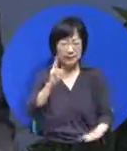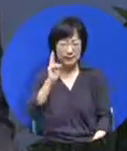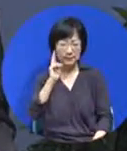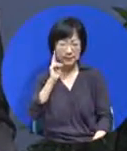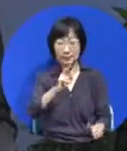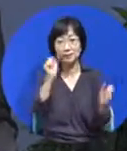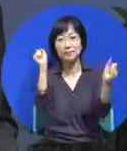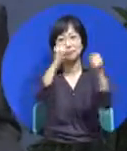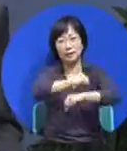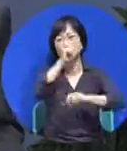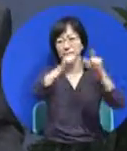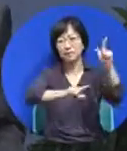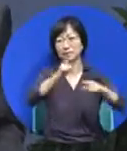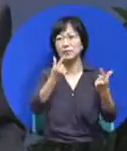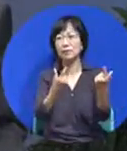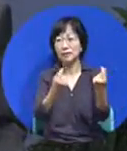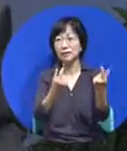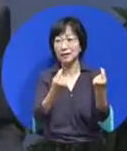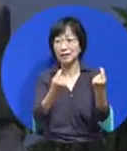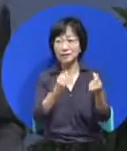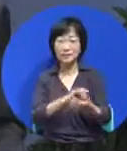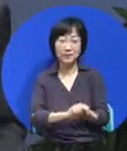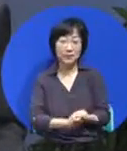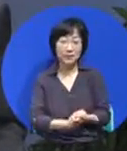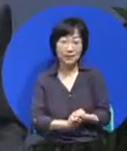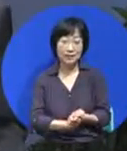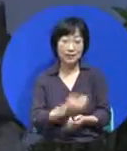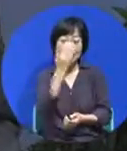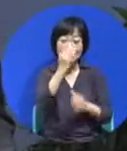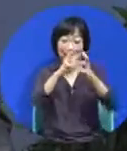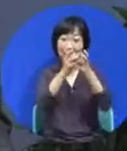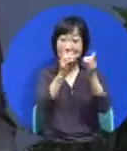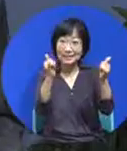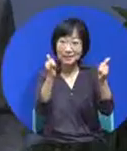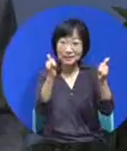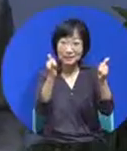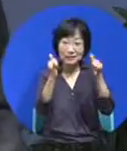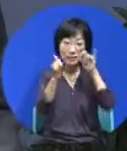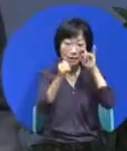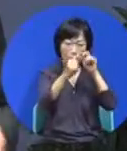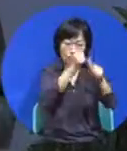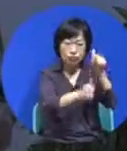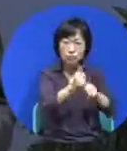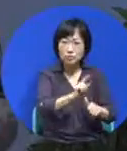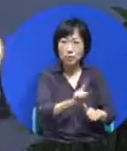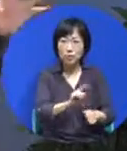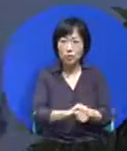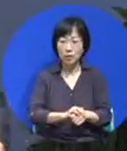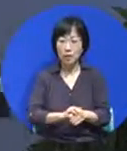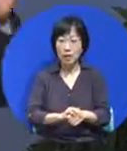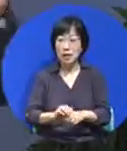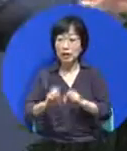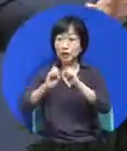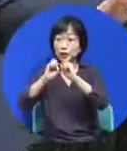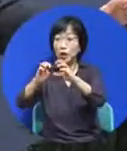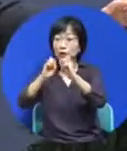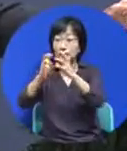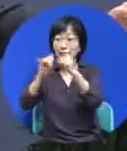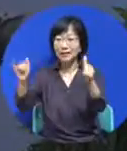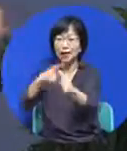망한 거예요. Destroyed completely. 이스라엘 후손들이 뭐인 줄 압니까? 모든 선지자는 다 죽인 이 악한 짓만 한 사람들이 후손들이